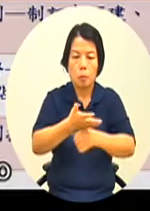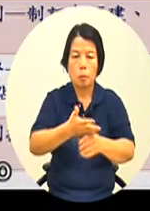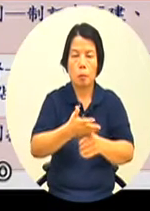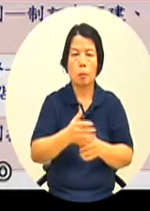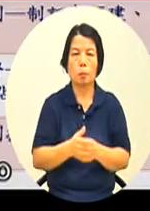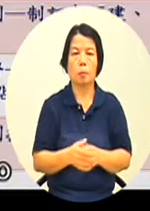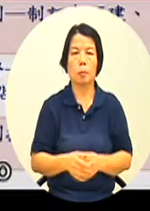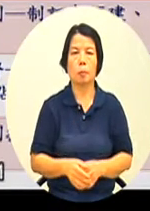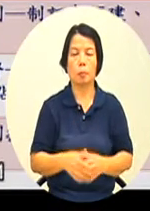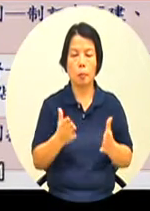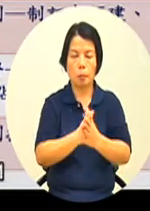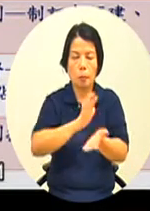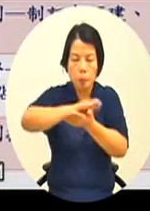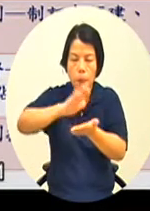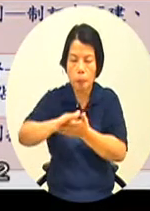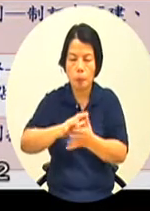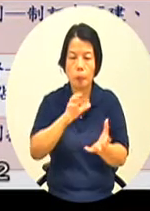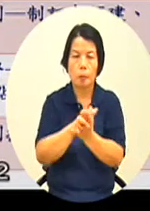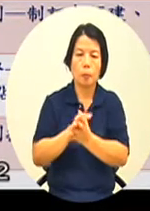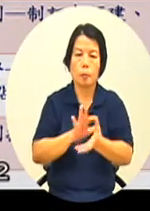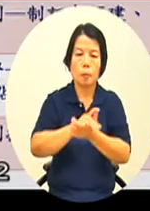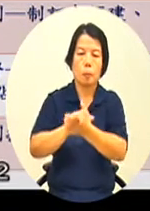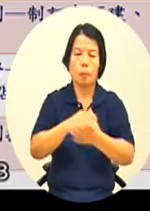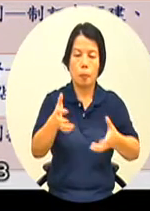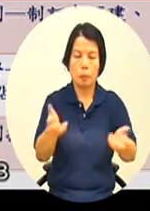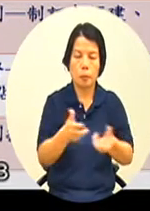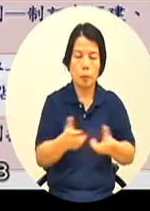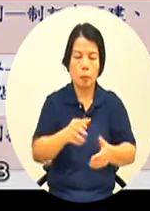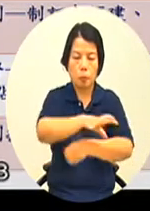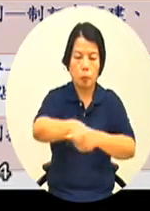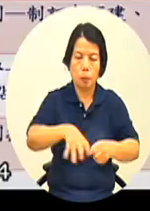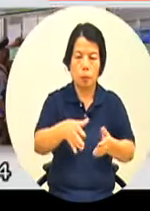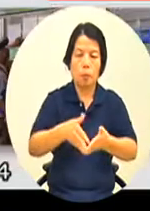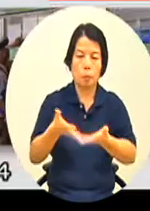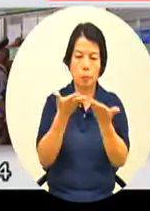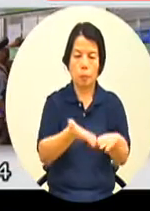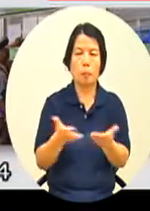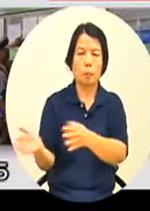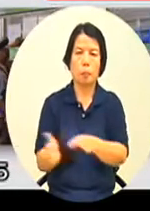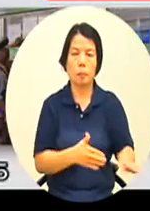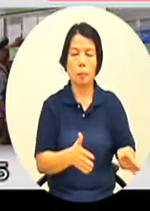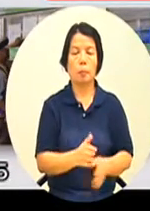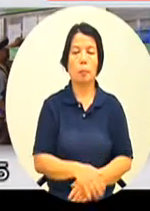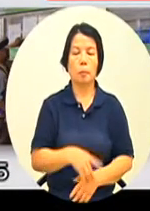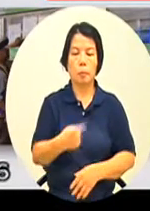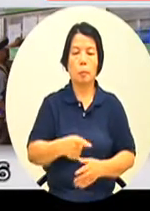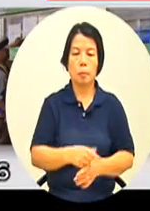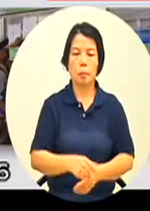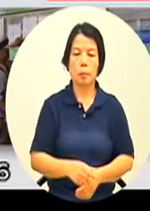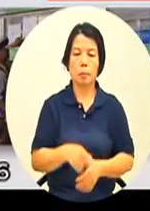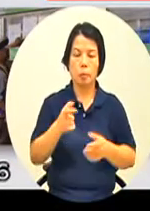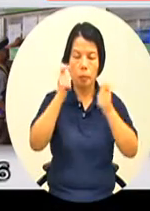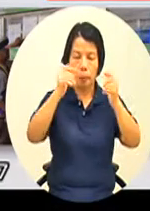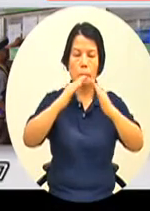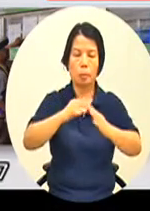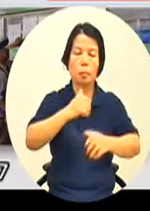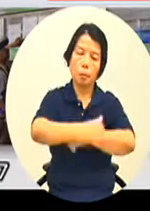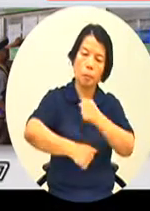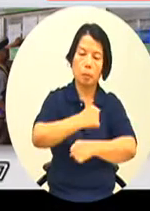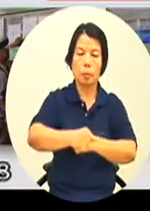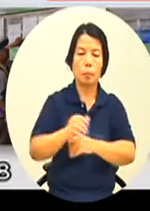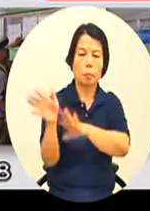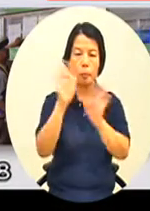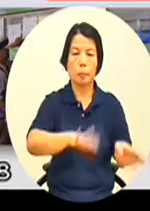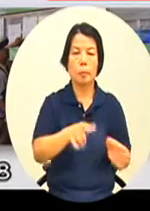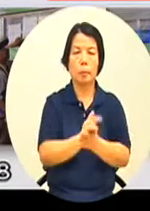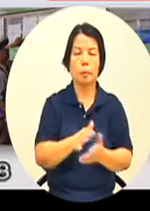个廉洁友善的建管环境。再者，我们因应在地生活的形态，我们专案来推动